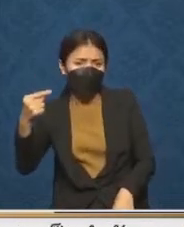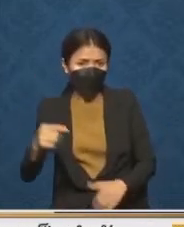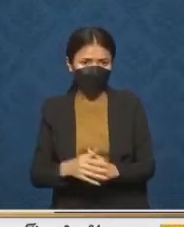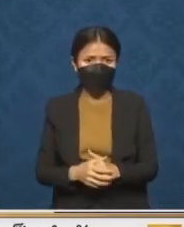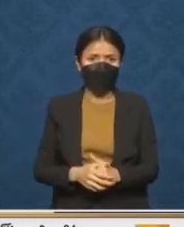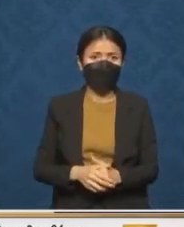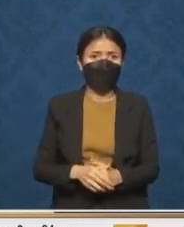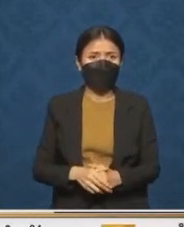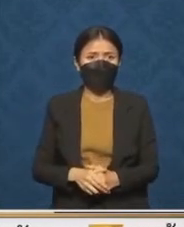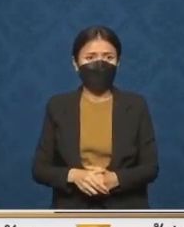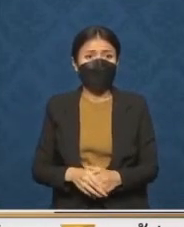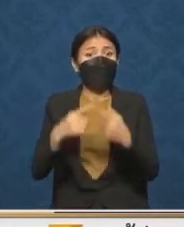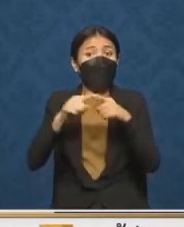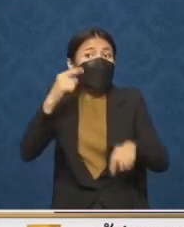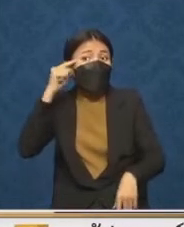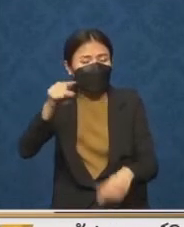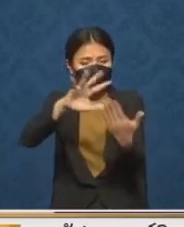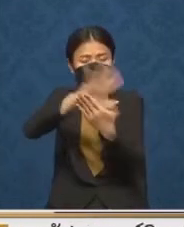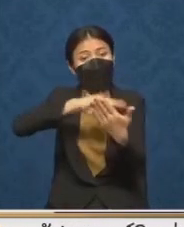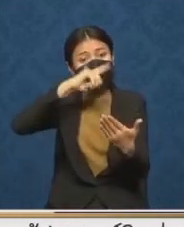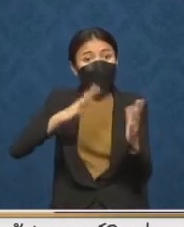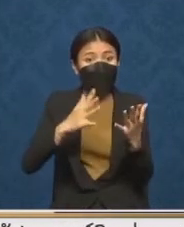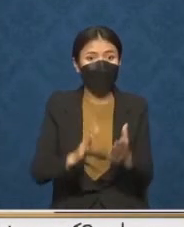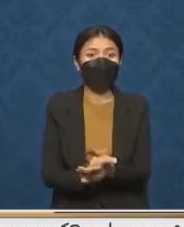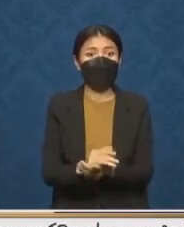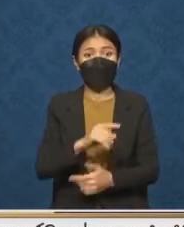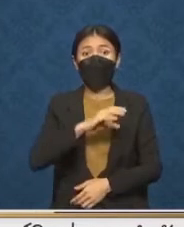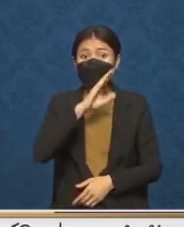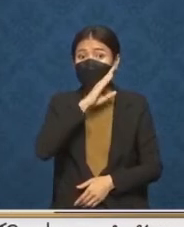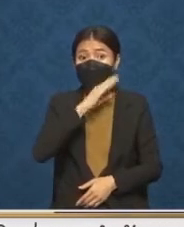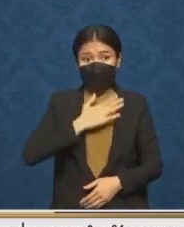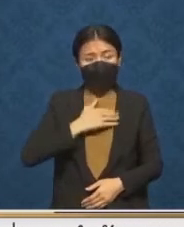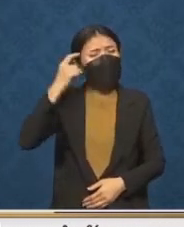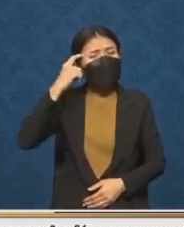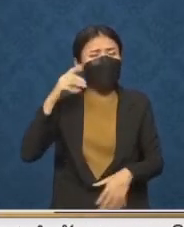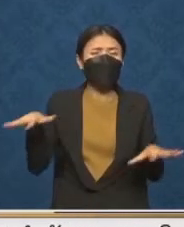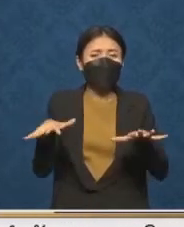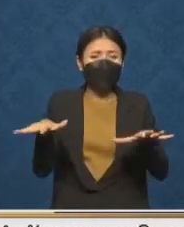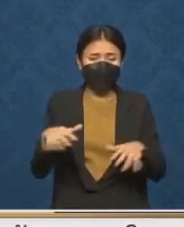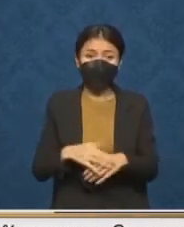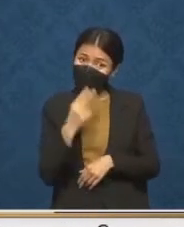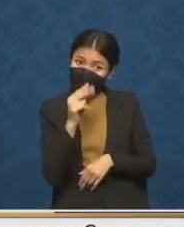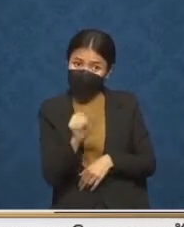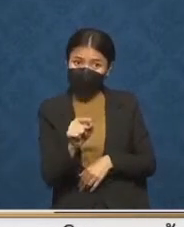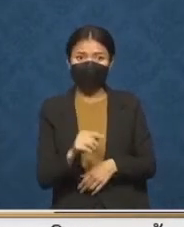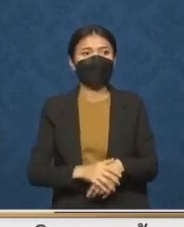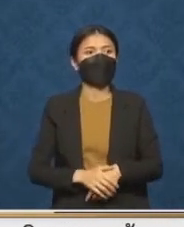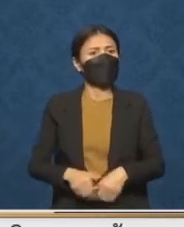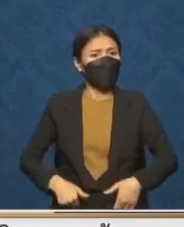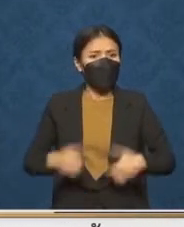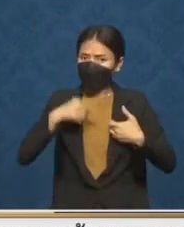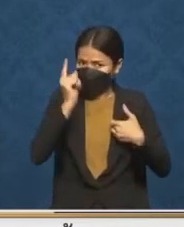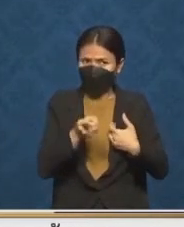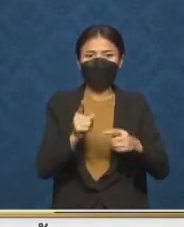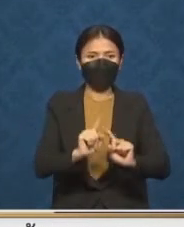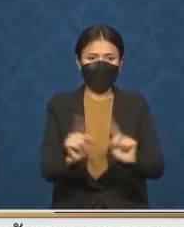นหลักหากเราไม่มีอคติและศึกษาอย่างจริงจังก็จะเห็นได้ว่าความจริงแล้วไม่ได้เป็นเช่นนั้น